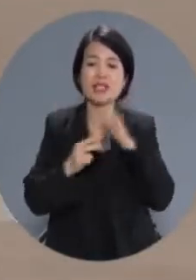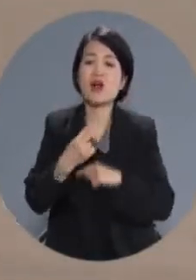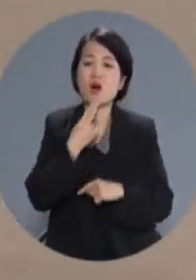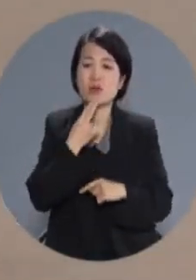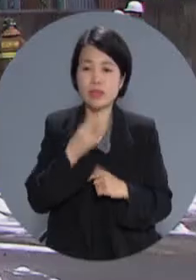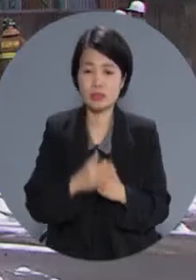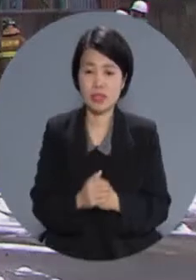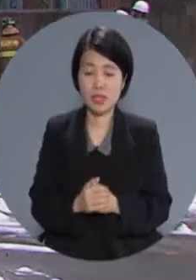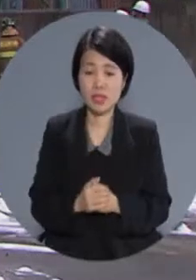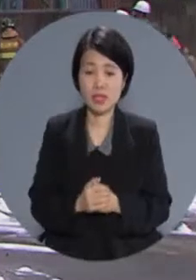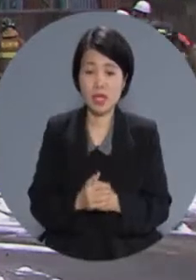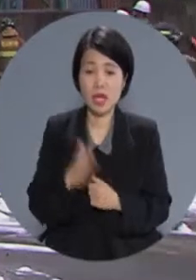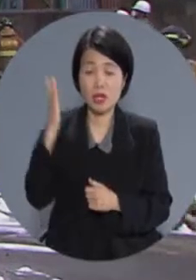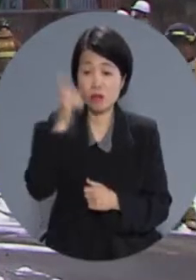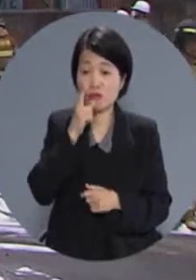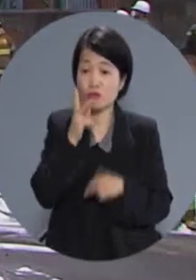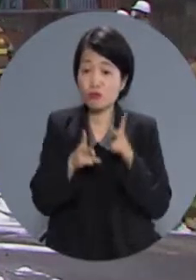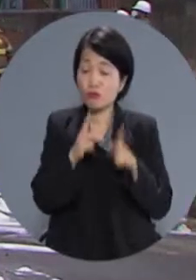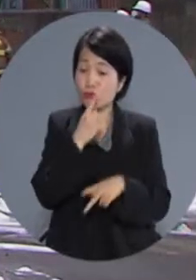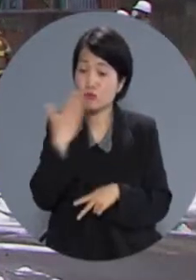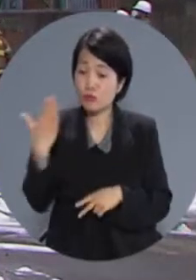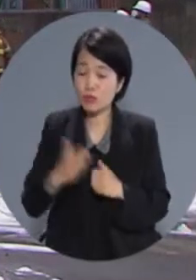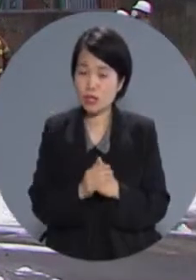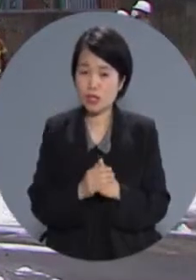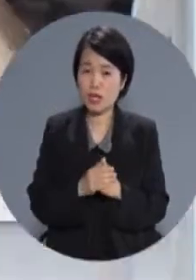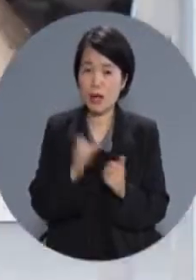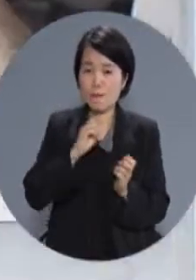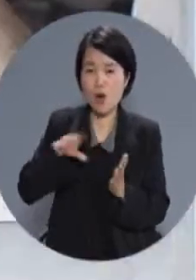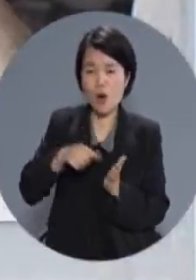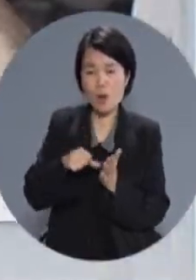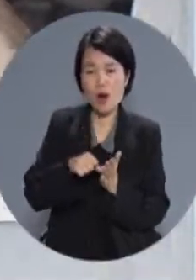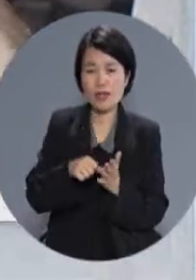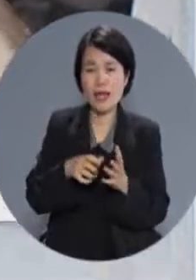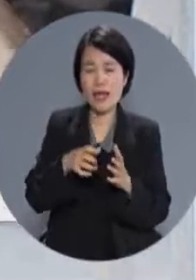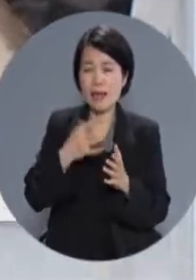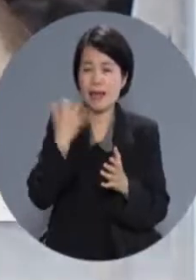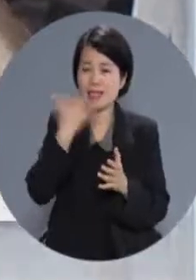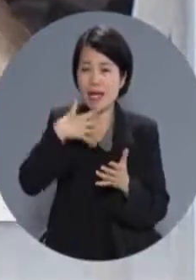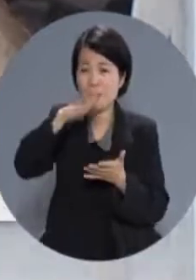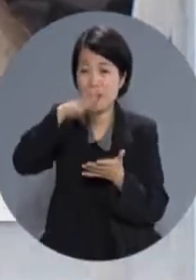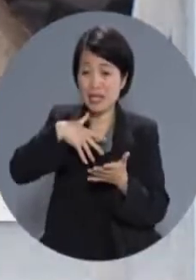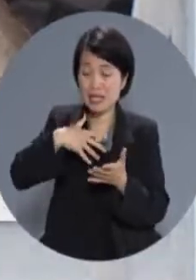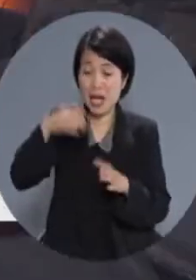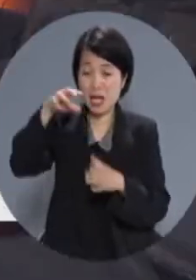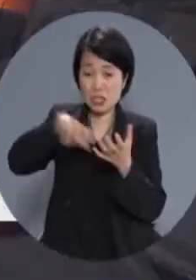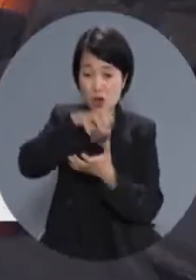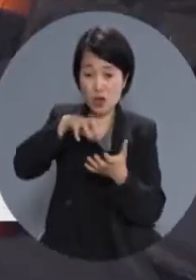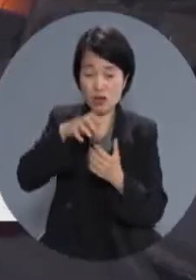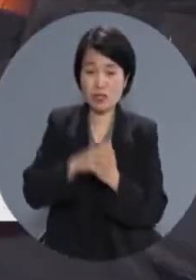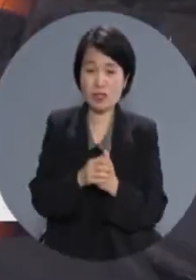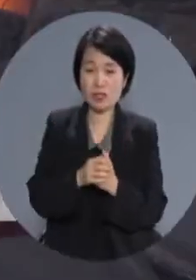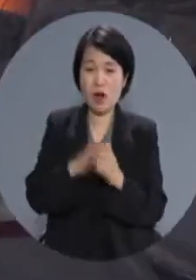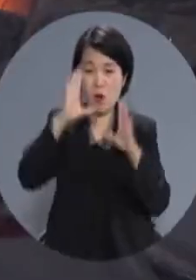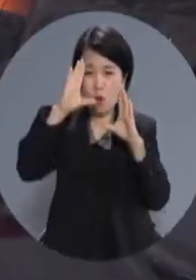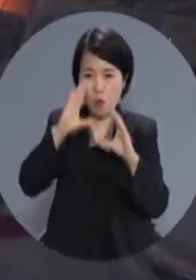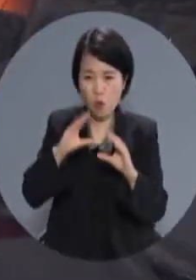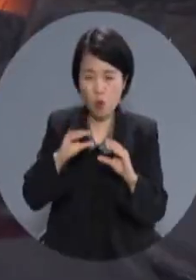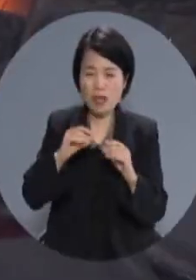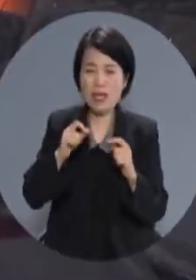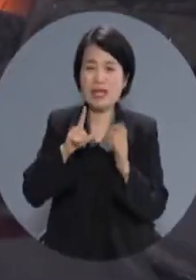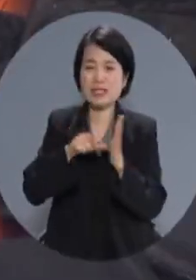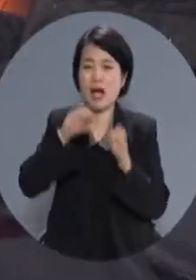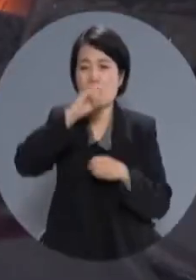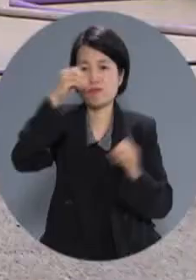없었습니다. 여수 소방서는 폐기물에 인화성 물질인 페인트가 섞여 있다 보니 진화에 긴 시간이 걸렸다고